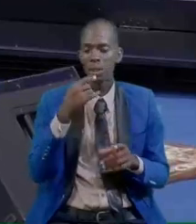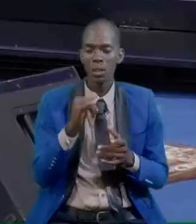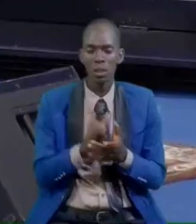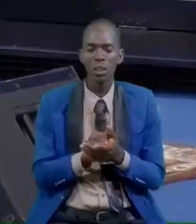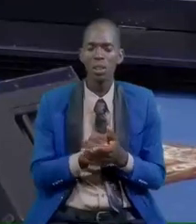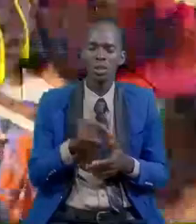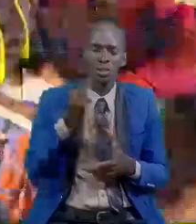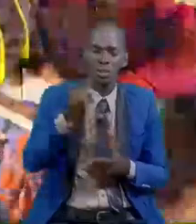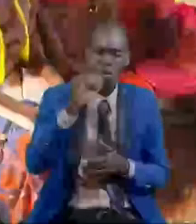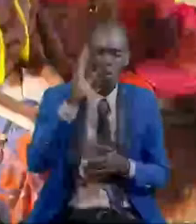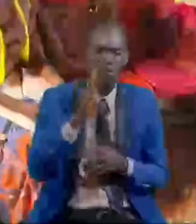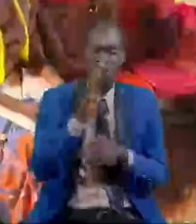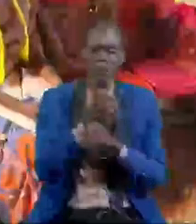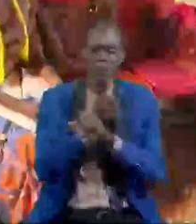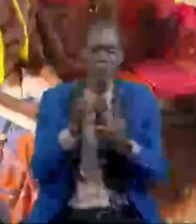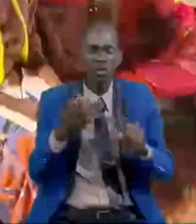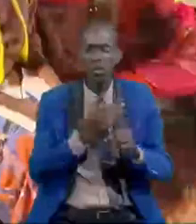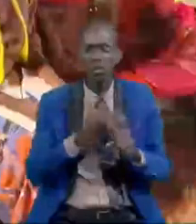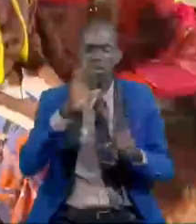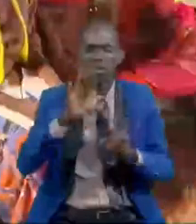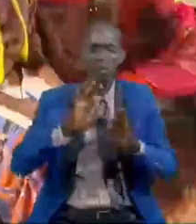et aussi ta maison sera sauvée.